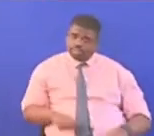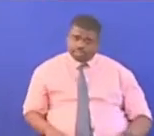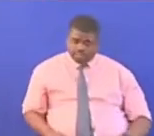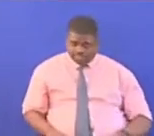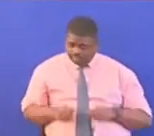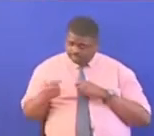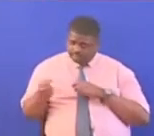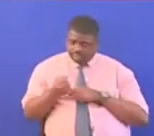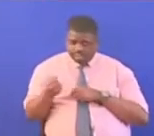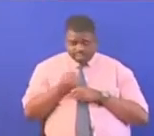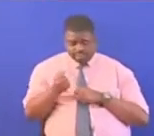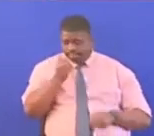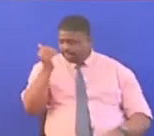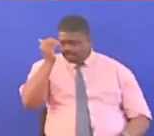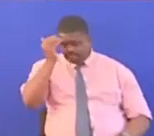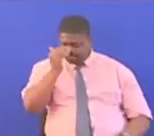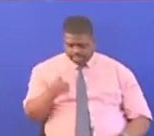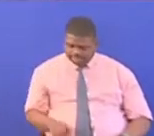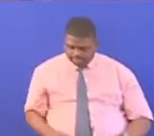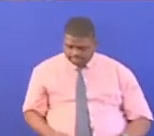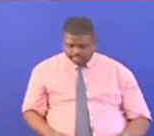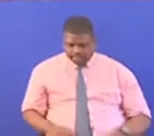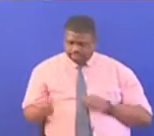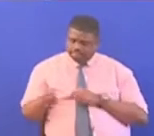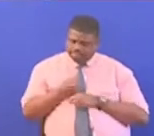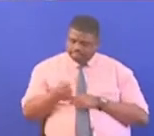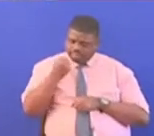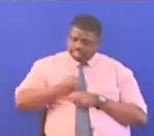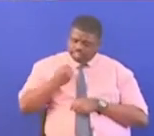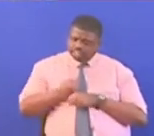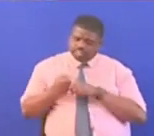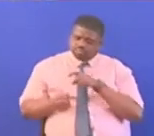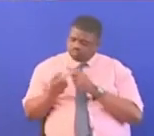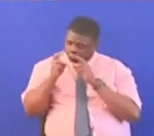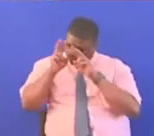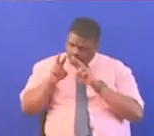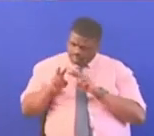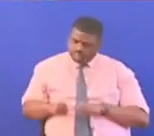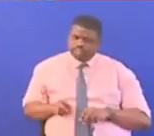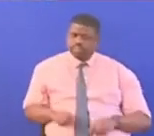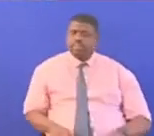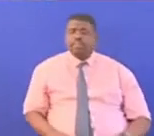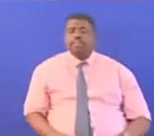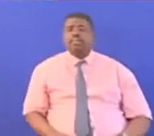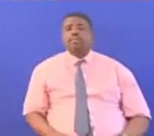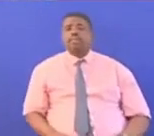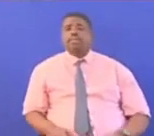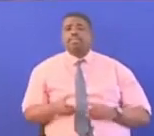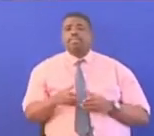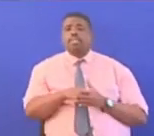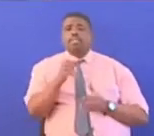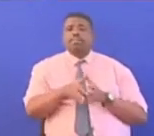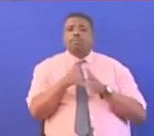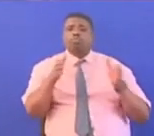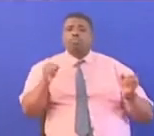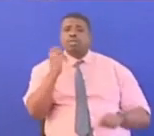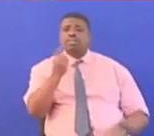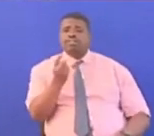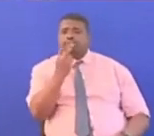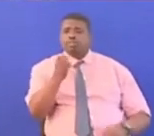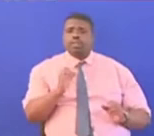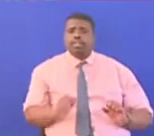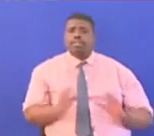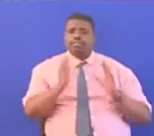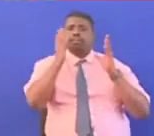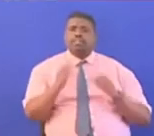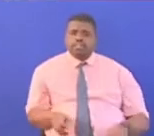hii kwa umakini mkubwa sana. Imefanya kazi hii kwa kuangalia na kubalansi maslahi makubwa ya taifa na kuangalia maisha ya